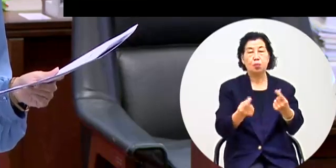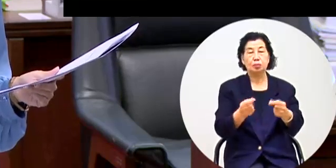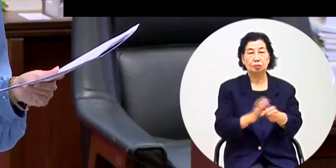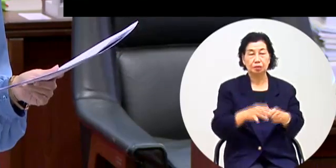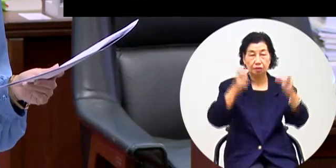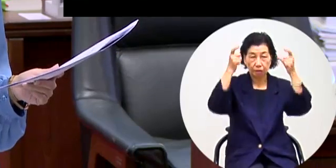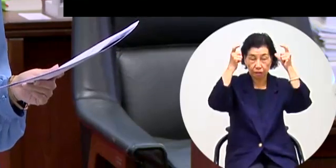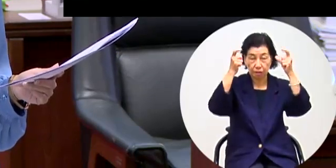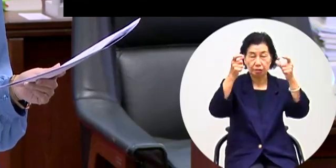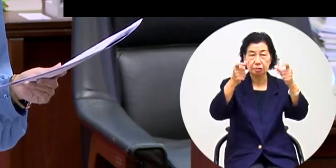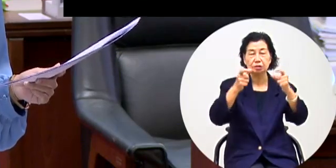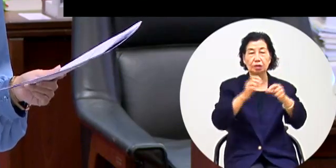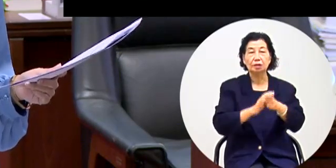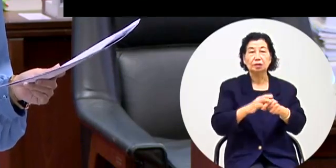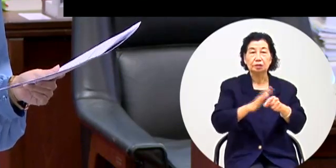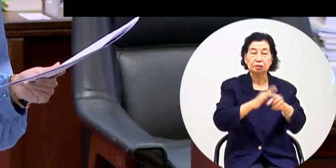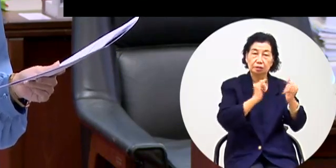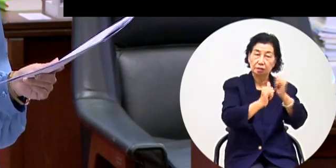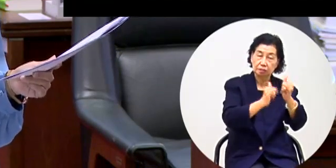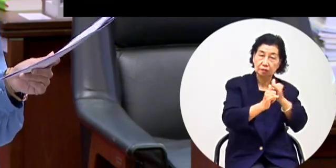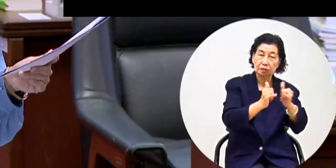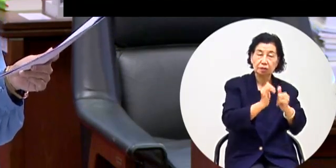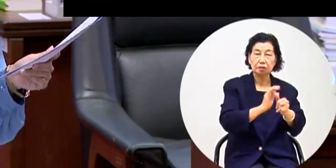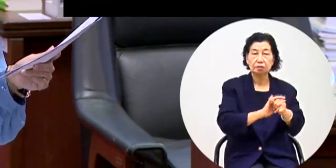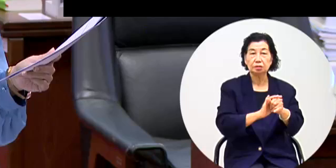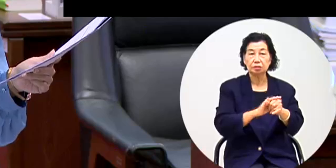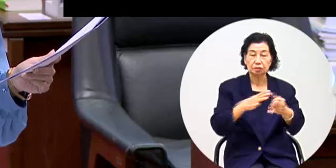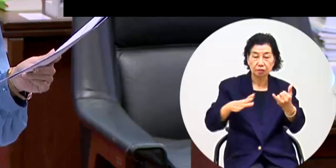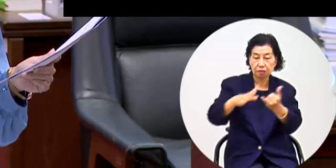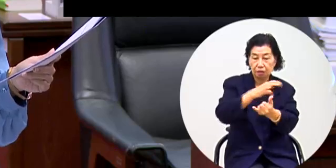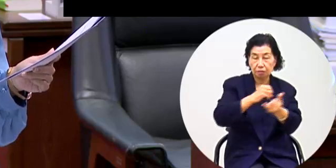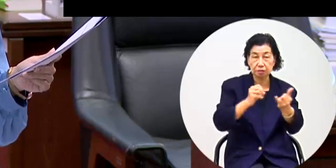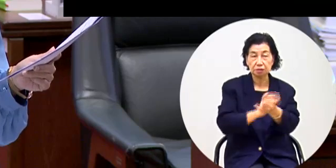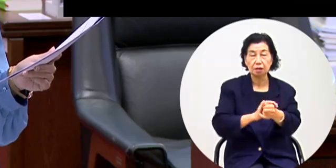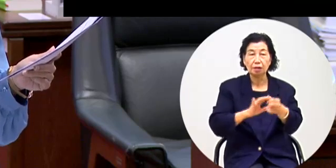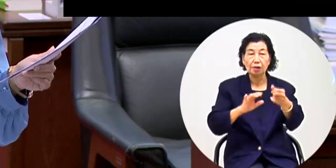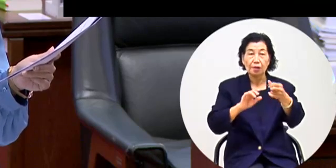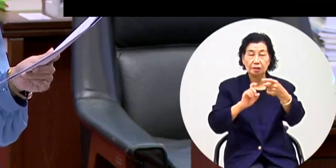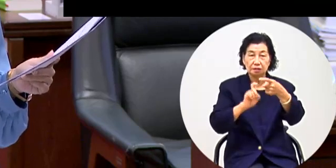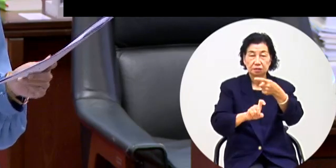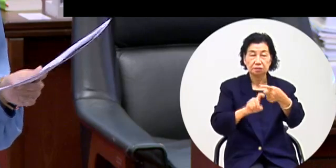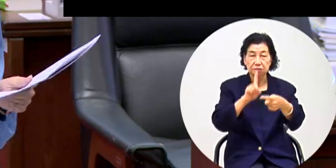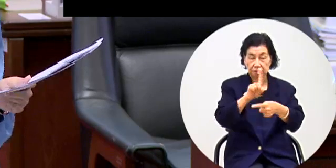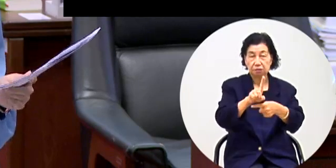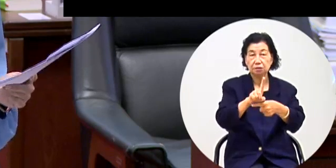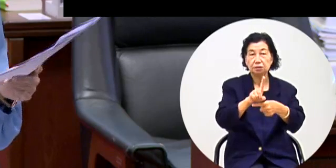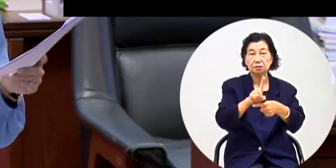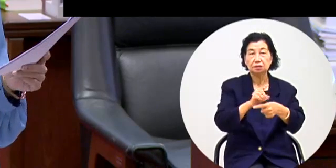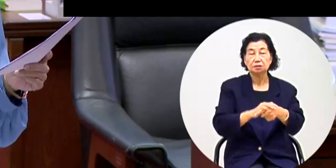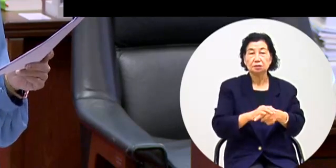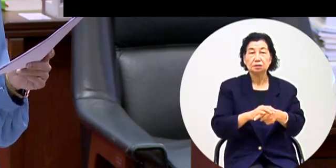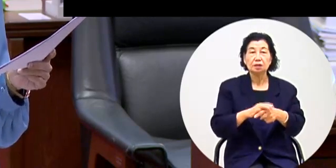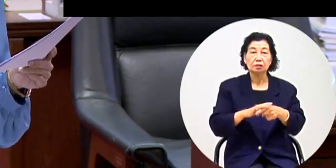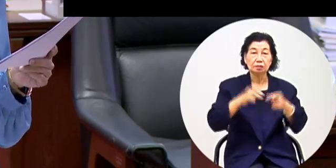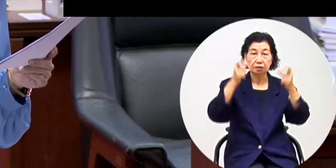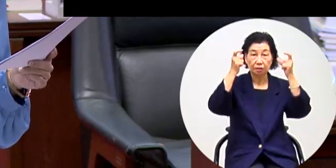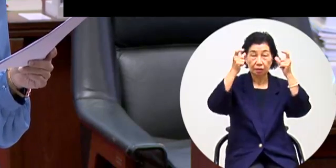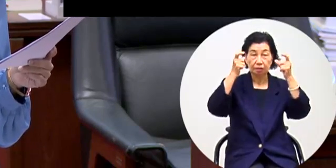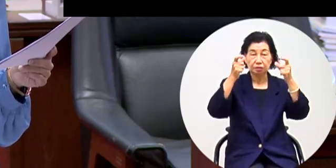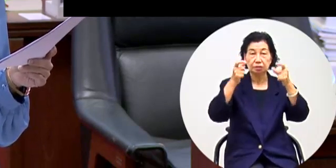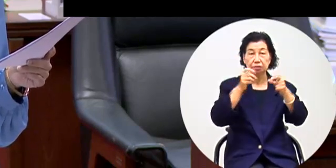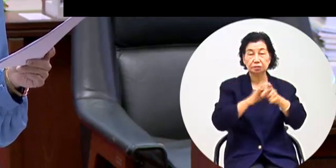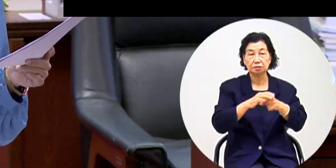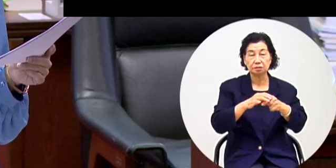1/10，11% 左右啦，但是高雄市所烧的焚化量大概是20% 以